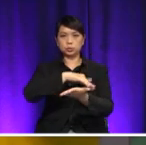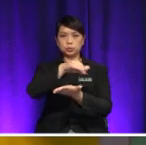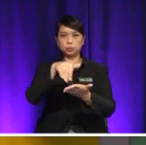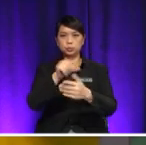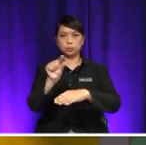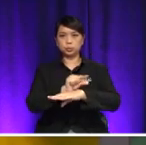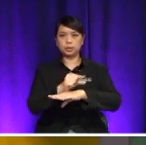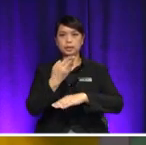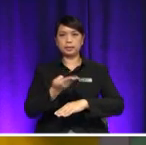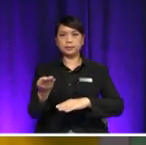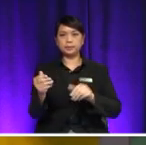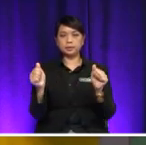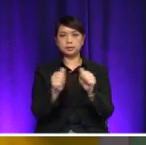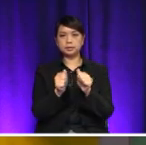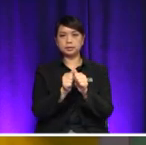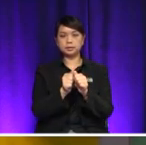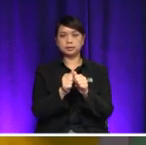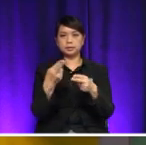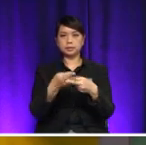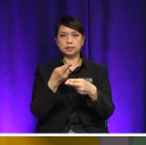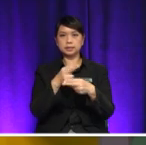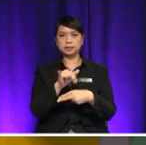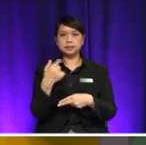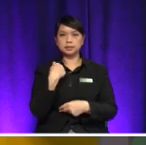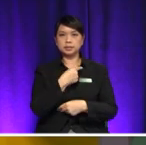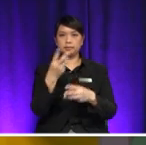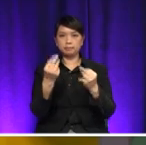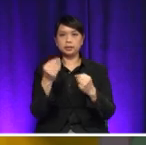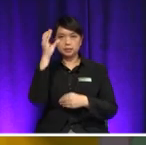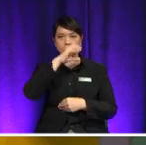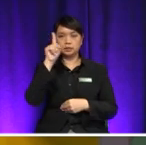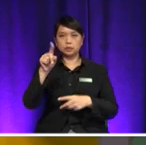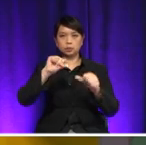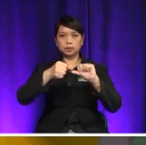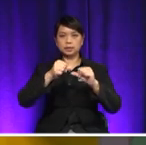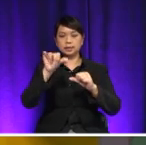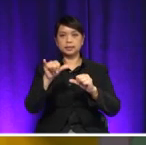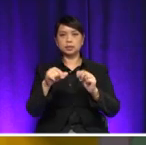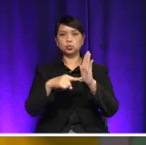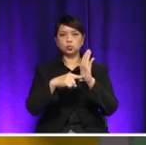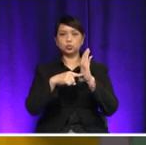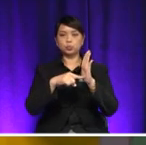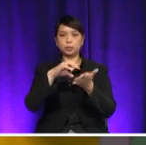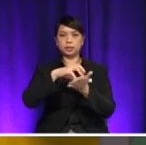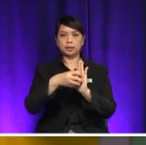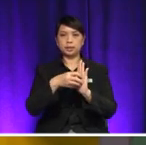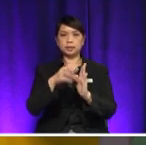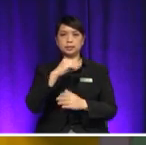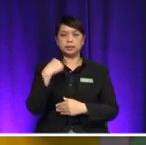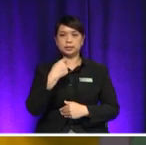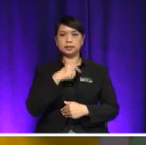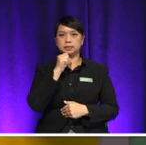bahan-bahan itu dengan dengan ringkasnya kita mencari satu angka menggambarkan Nah jadi kita tidak perlu lagi